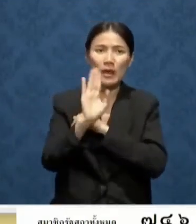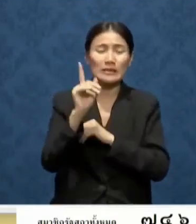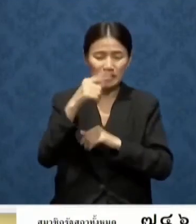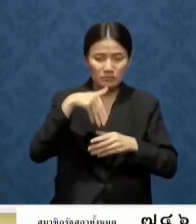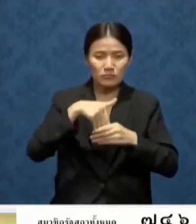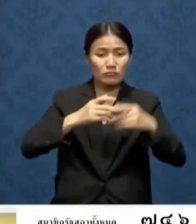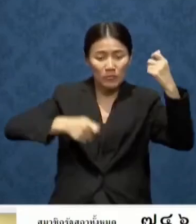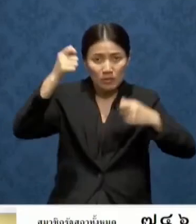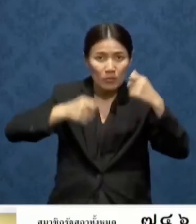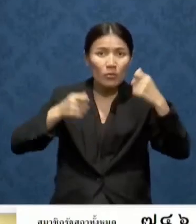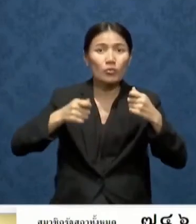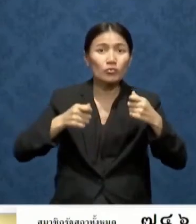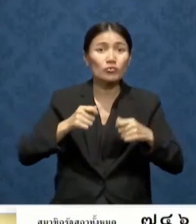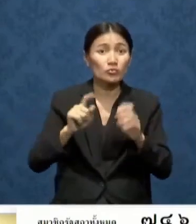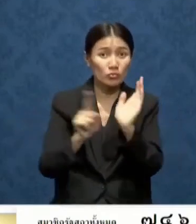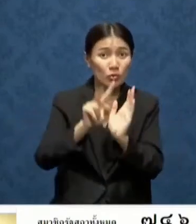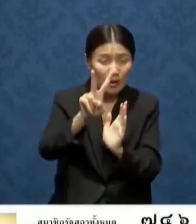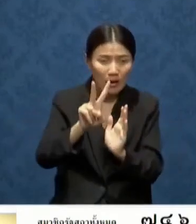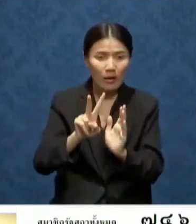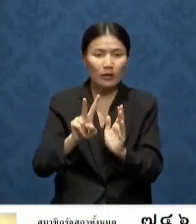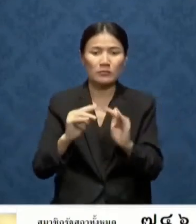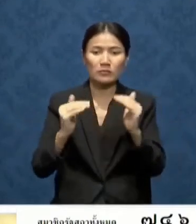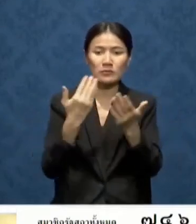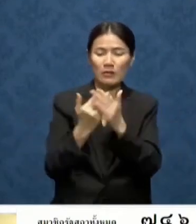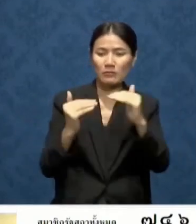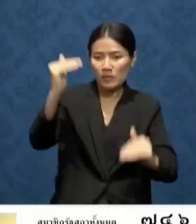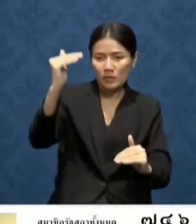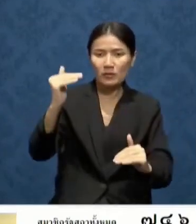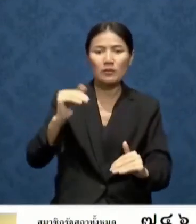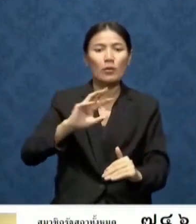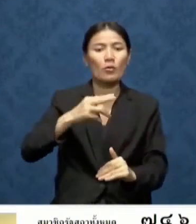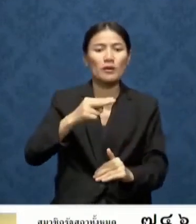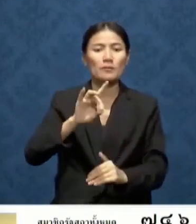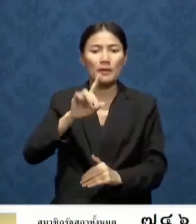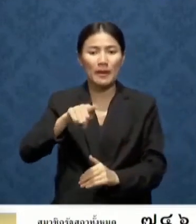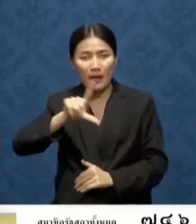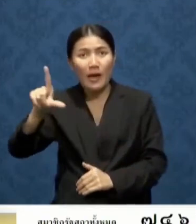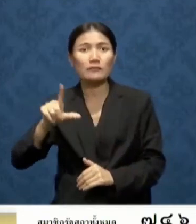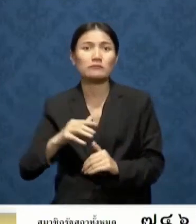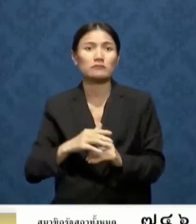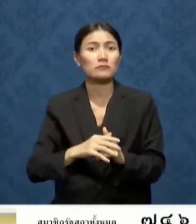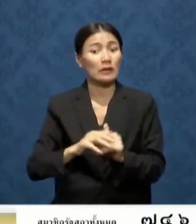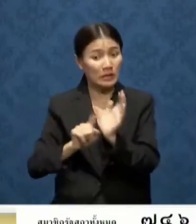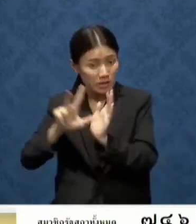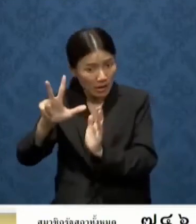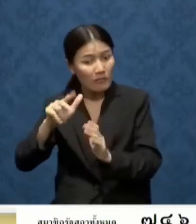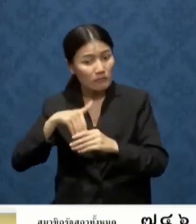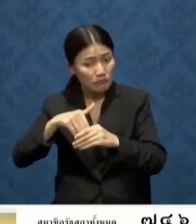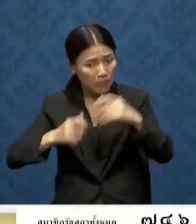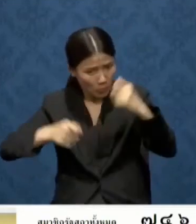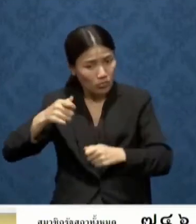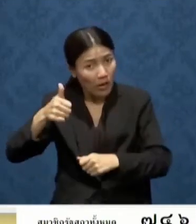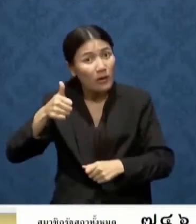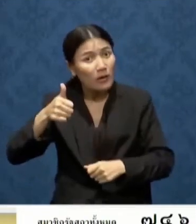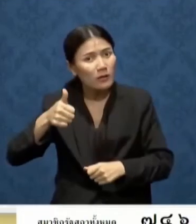68,000 ล้านบาทแลวทำไมจะประมูลครั้ที่ 3 ไม่ได้ไปทบทวลดูนะครับ แต่ 20